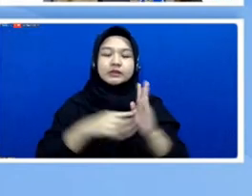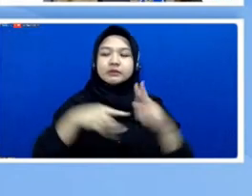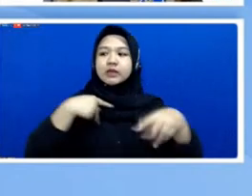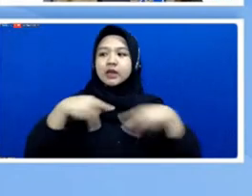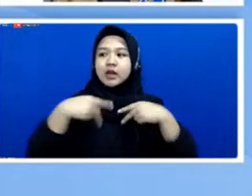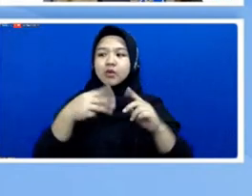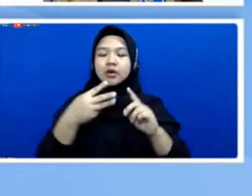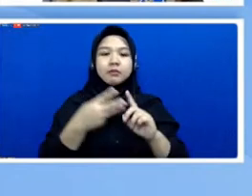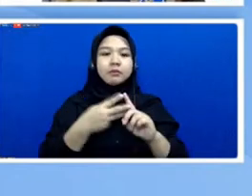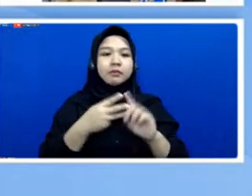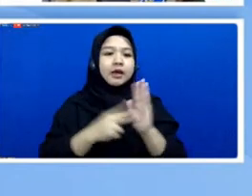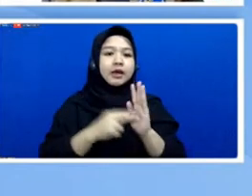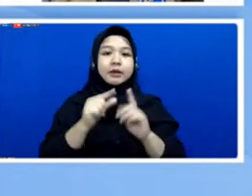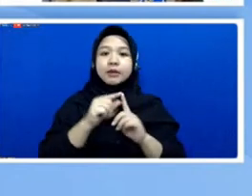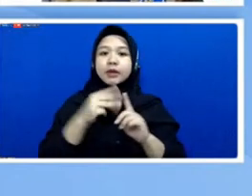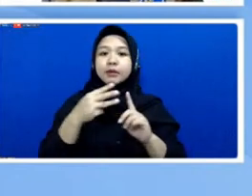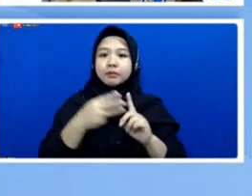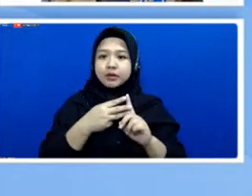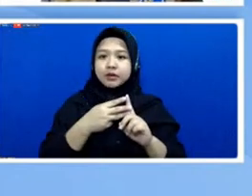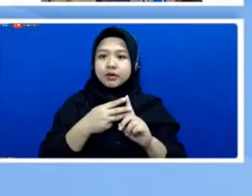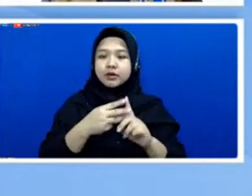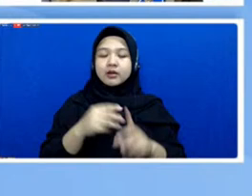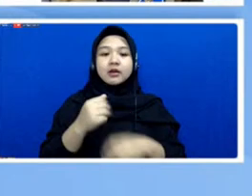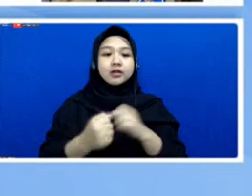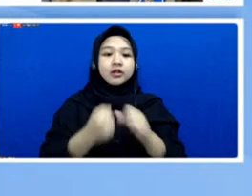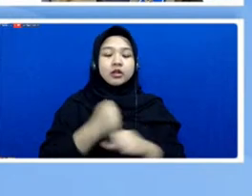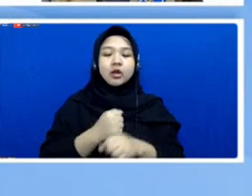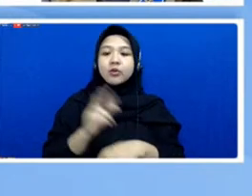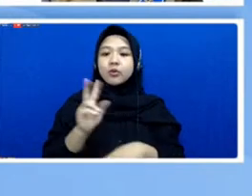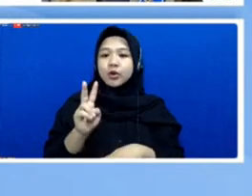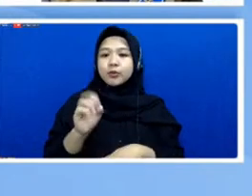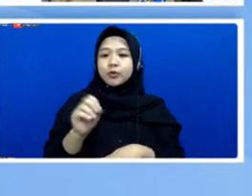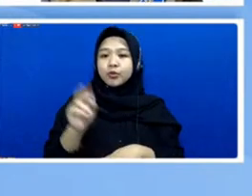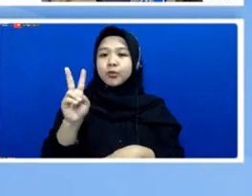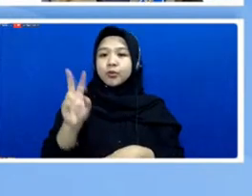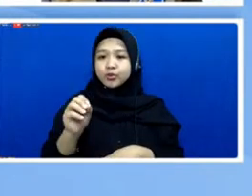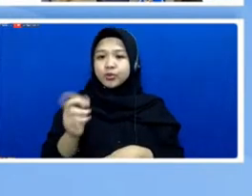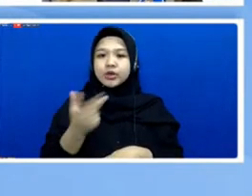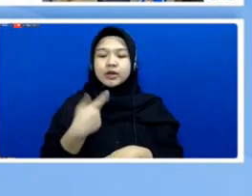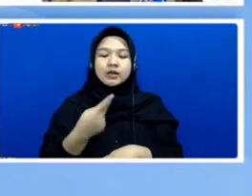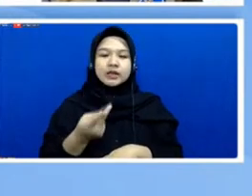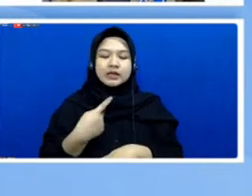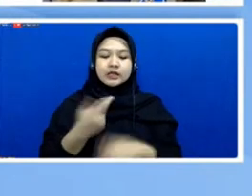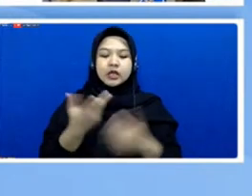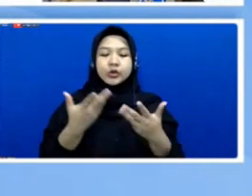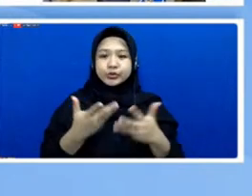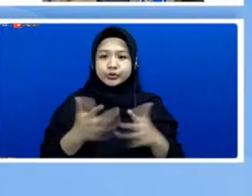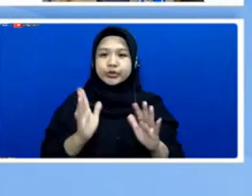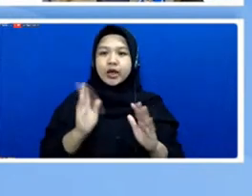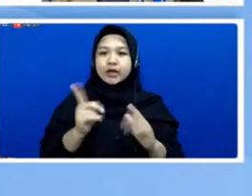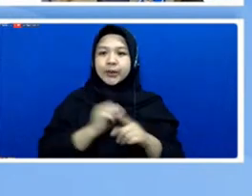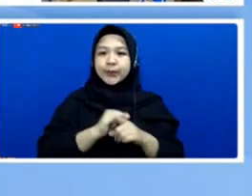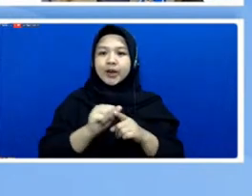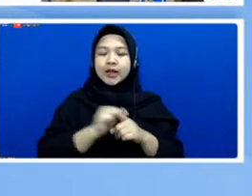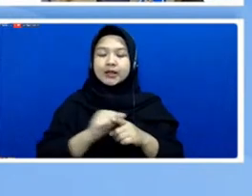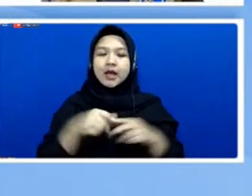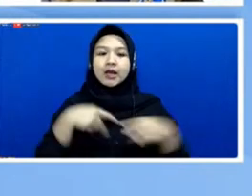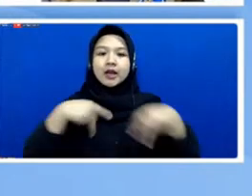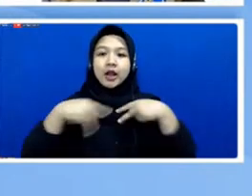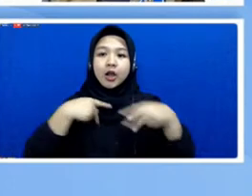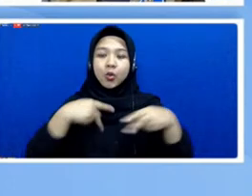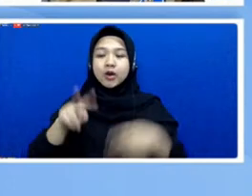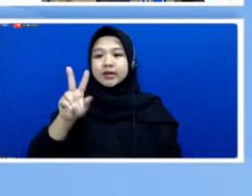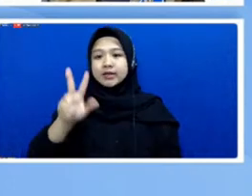BNPB saat ini. Dan pada tahun 2020, kita telah melakukan pelatihan relawan di